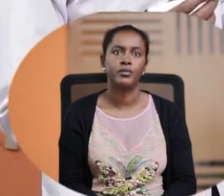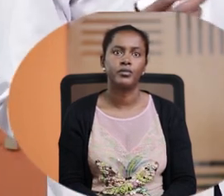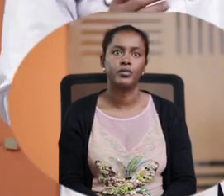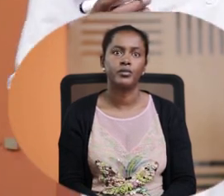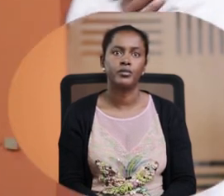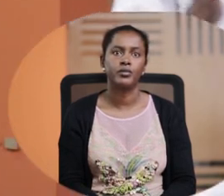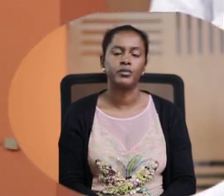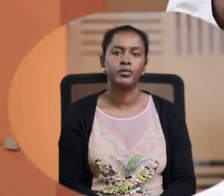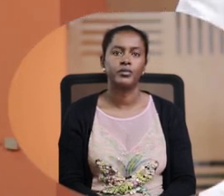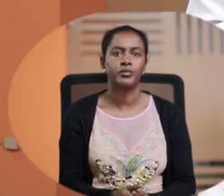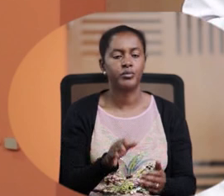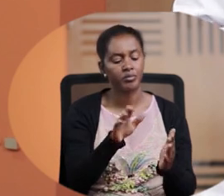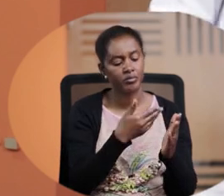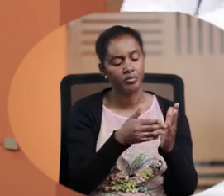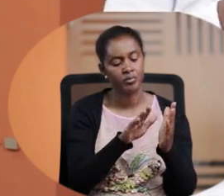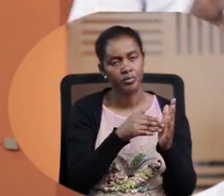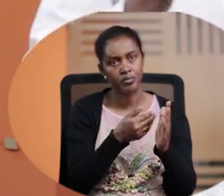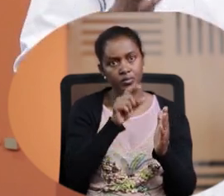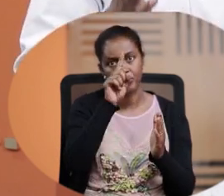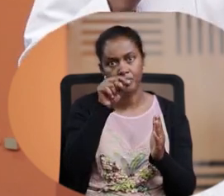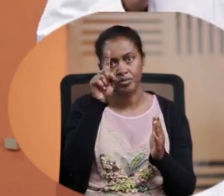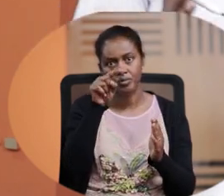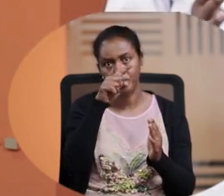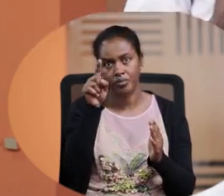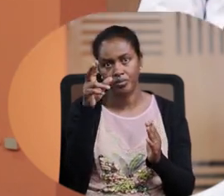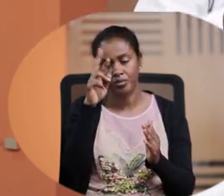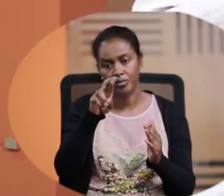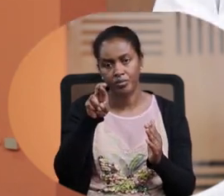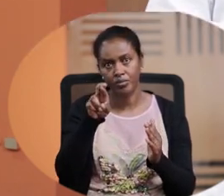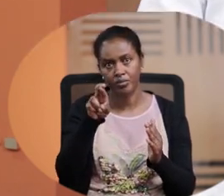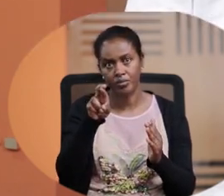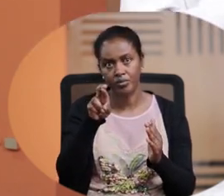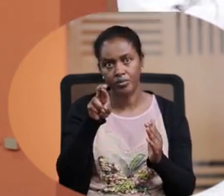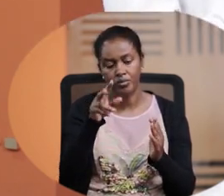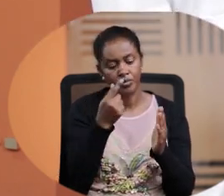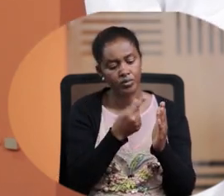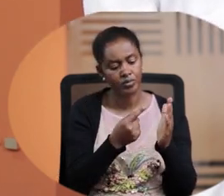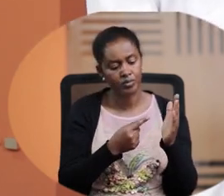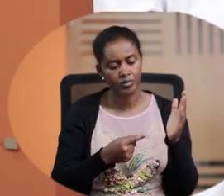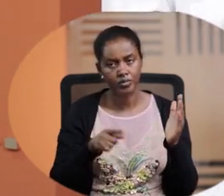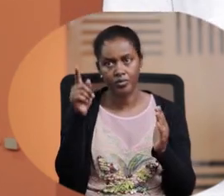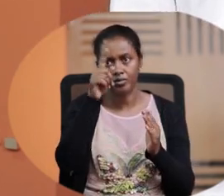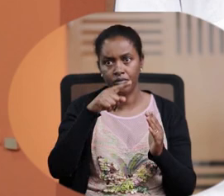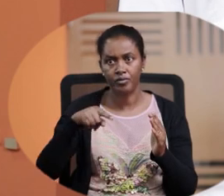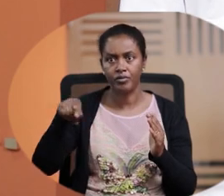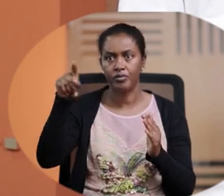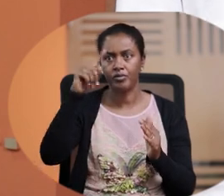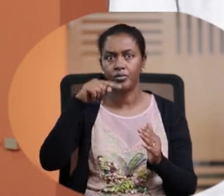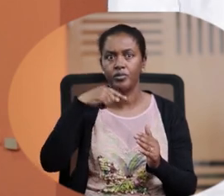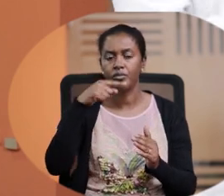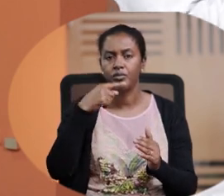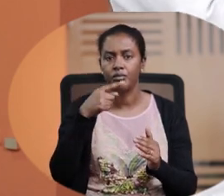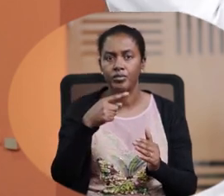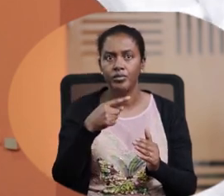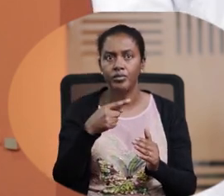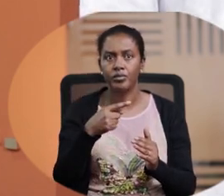charti pai yokin graafi gengo charti pai yechun mal jechuda charti pai yokan graafi gengo jechun mal jechuda inni